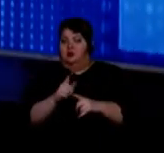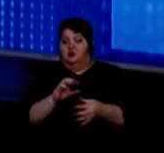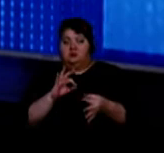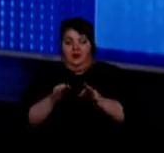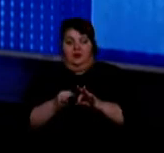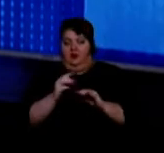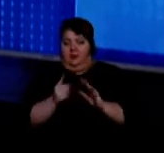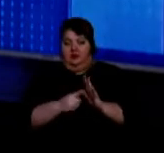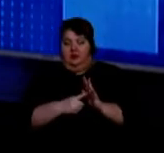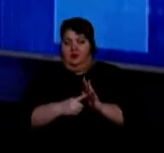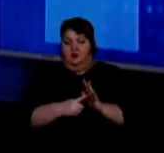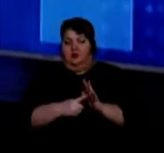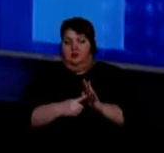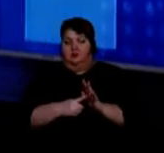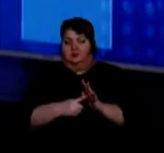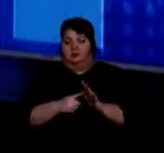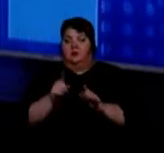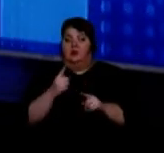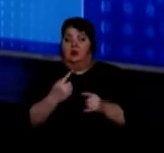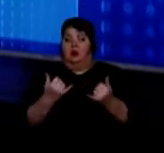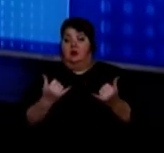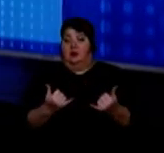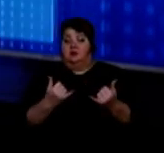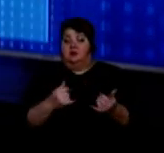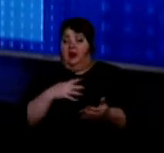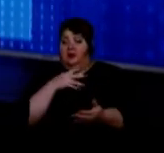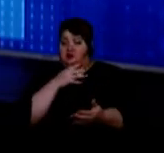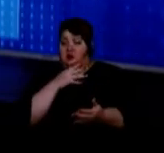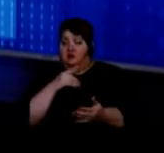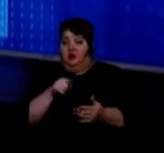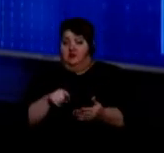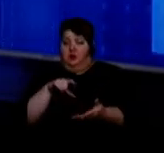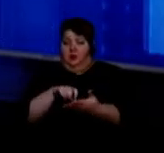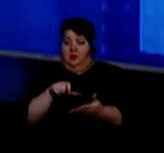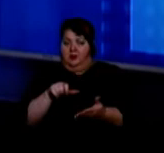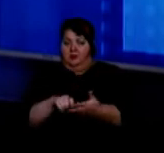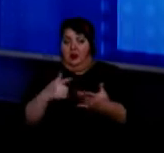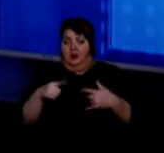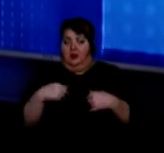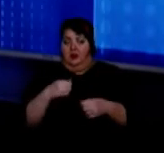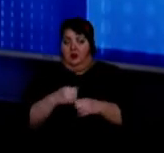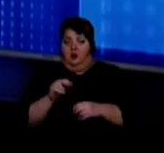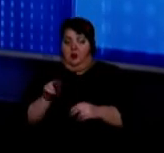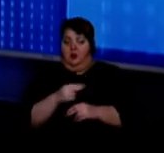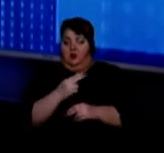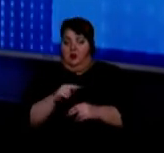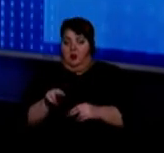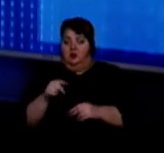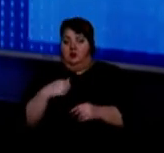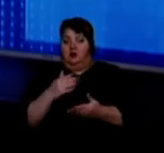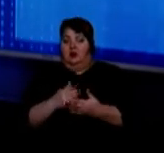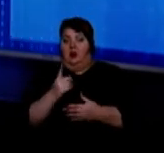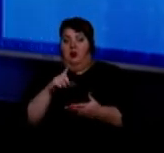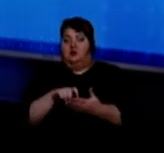питання. Саме на цей час в цьому приміщенні, де ми робимо ремонт, в нас є